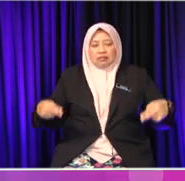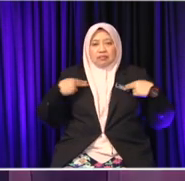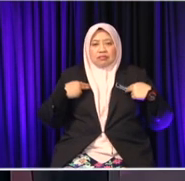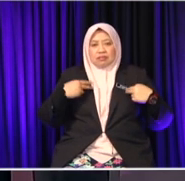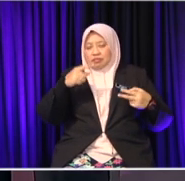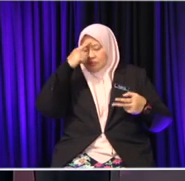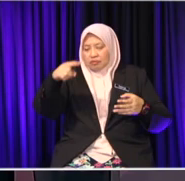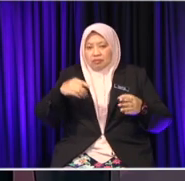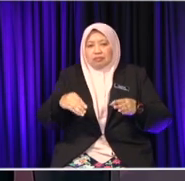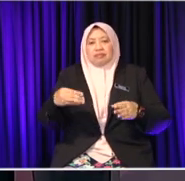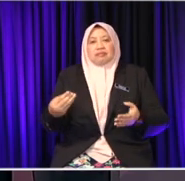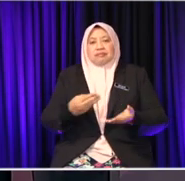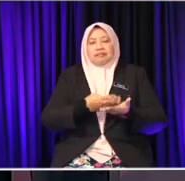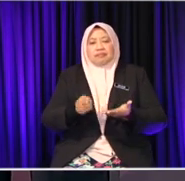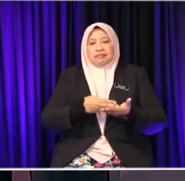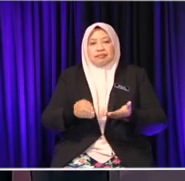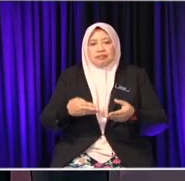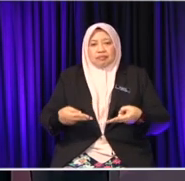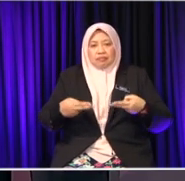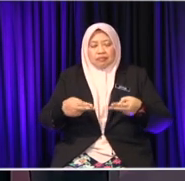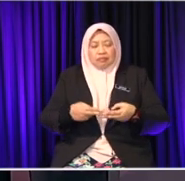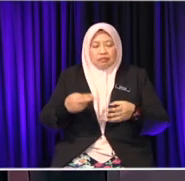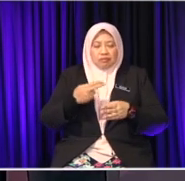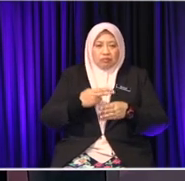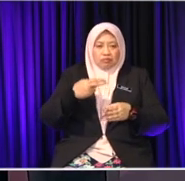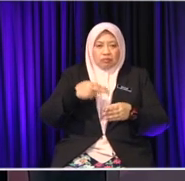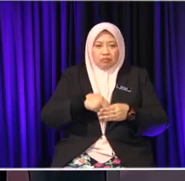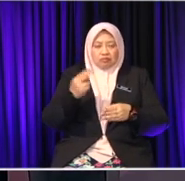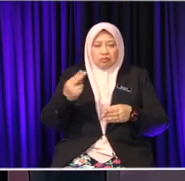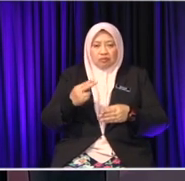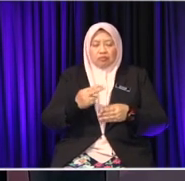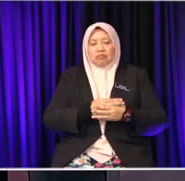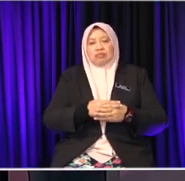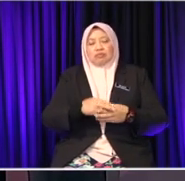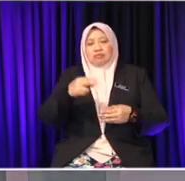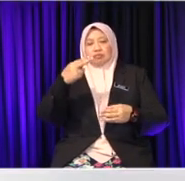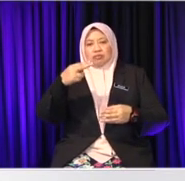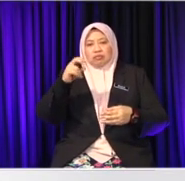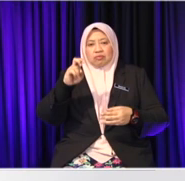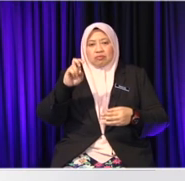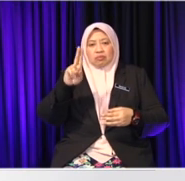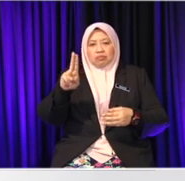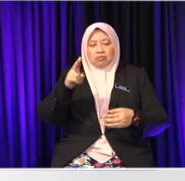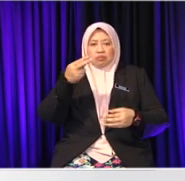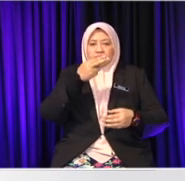yang ketiga adalah sebagai pampasan Oke kita buat kecil kita rugi tiba-tiba